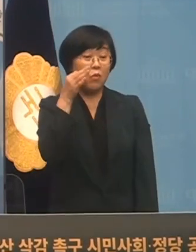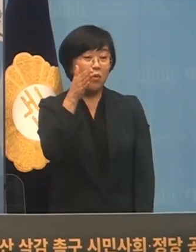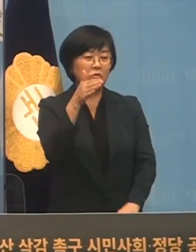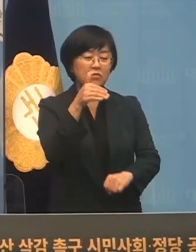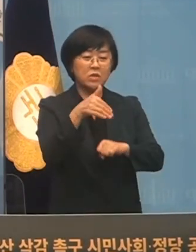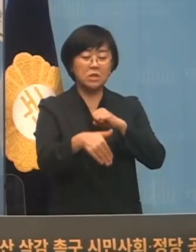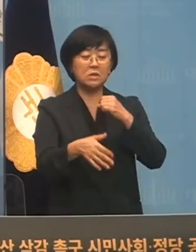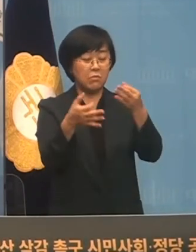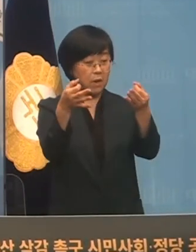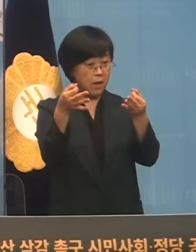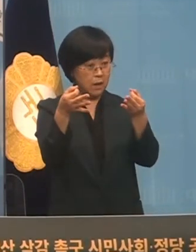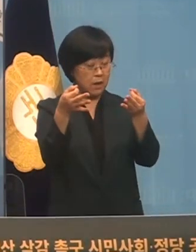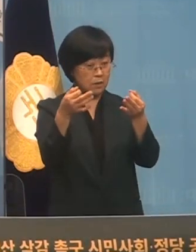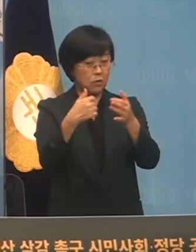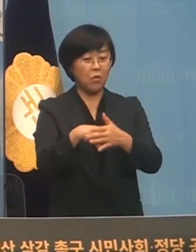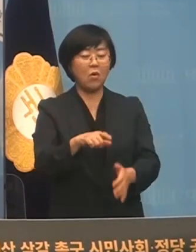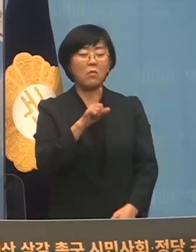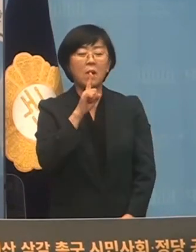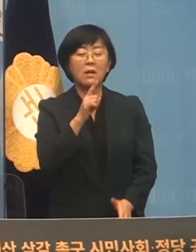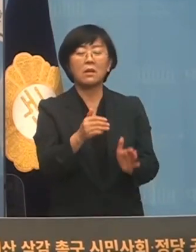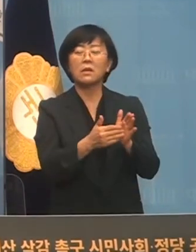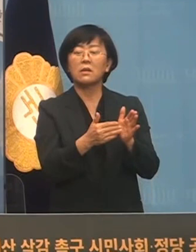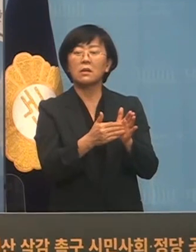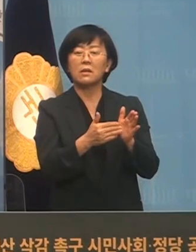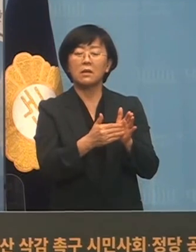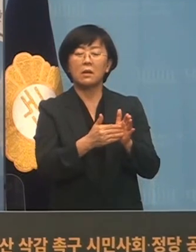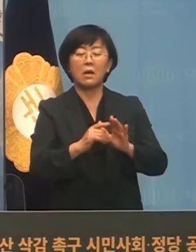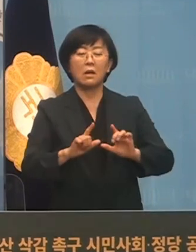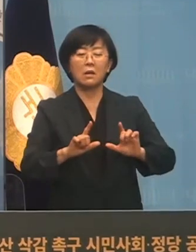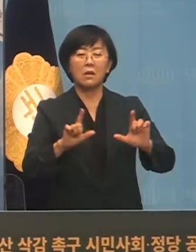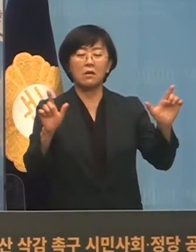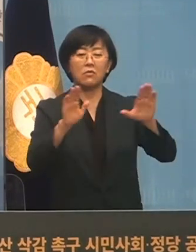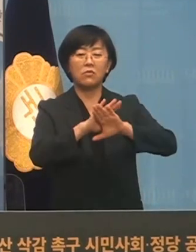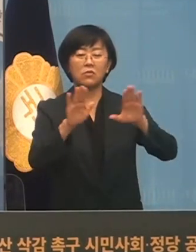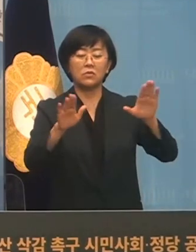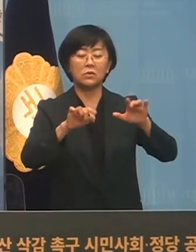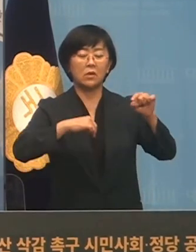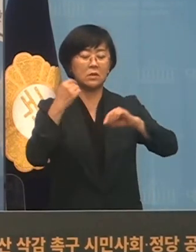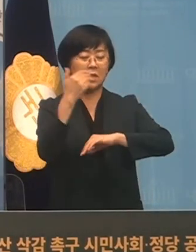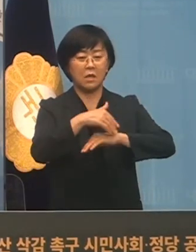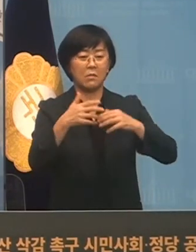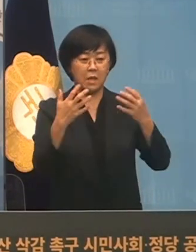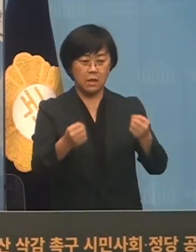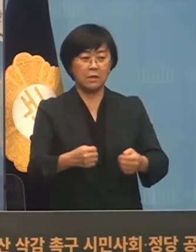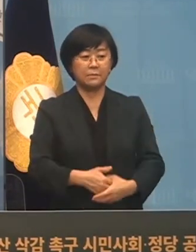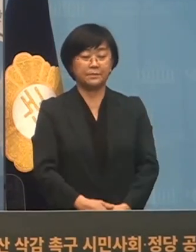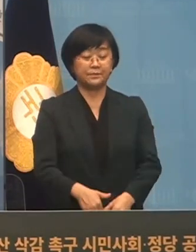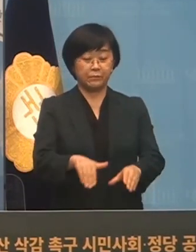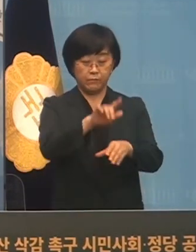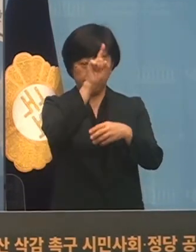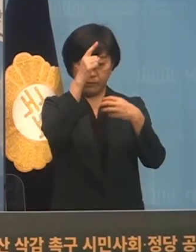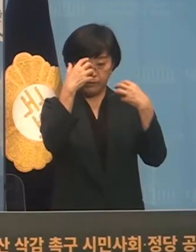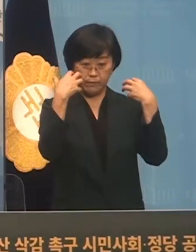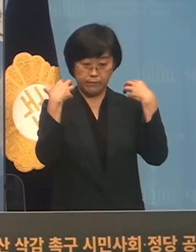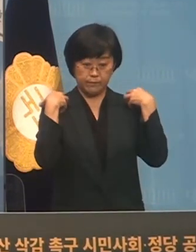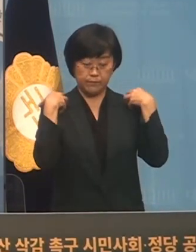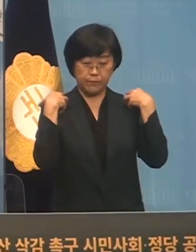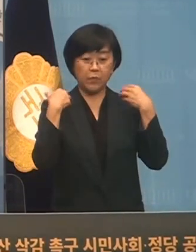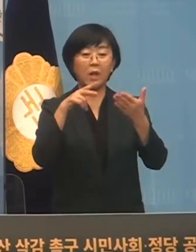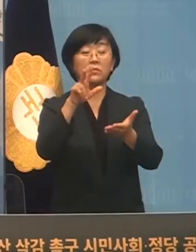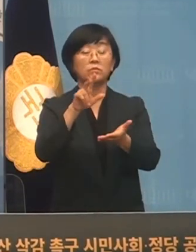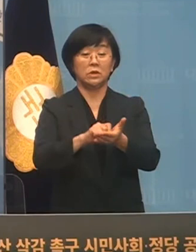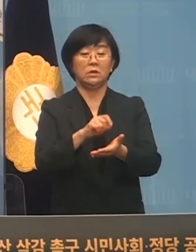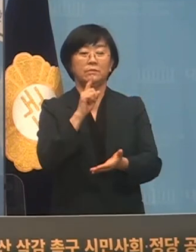보여주기식 그리고 말뿐인 기후 정책을 참 많이 하는 것 같습니다. 현재 문재인 정부의